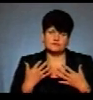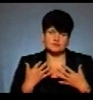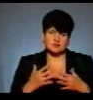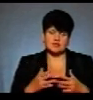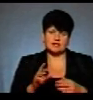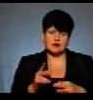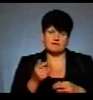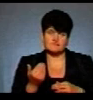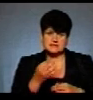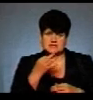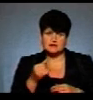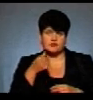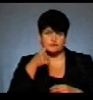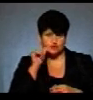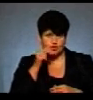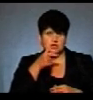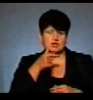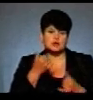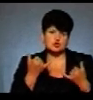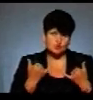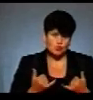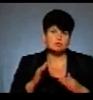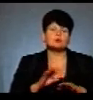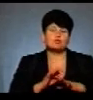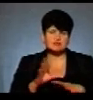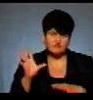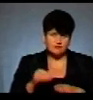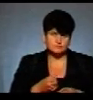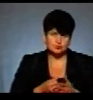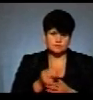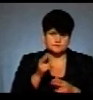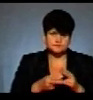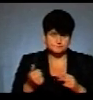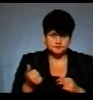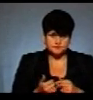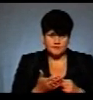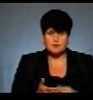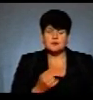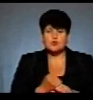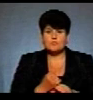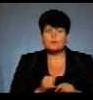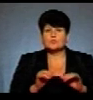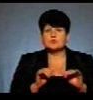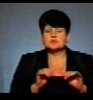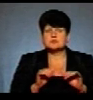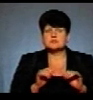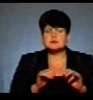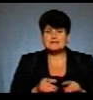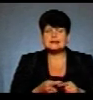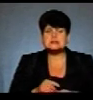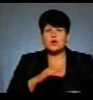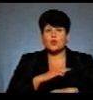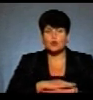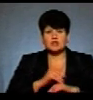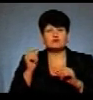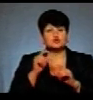сказали, і вчора, і сьогодні, і будемо проводити весь тиждень. Основний акцент ми робимо на заходи – це уроки в